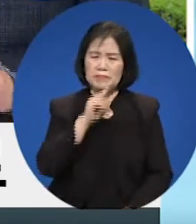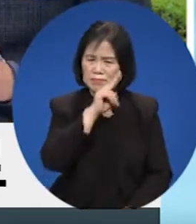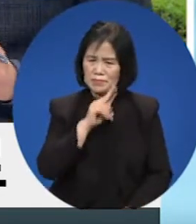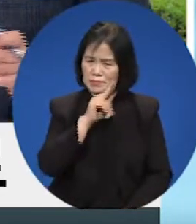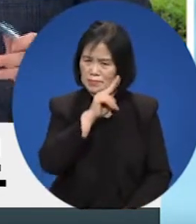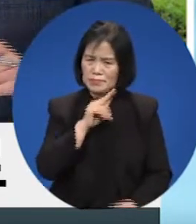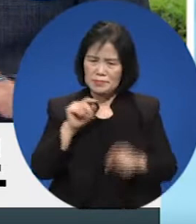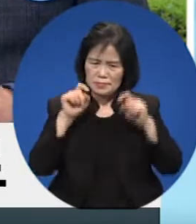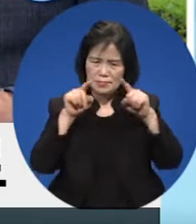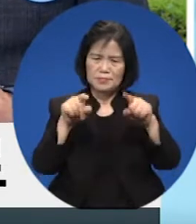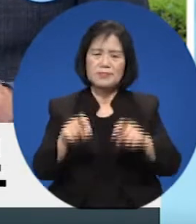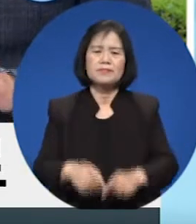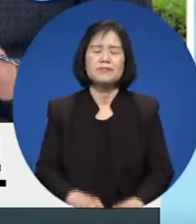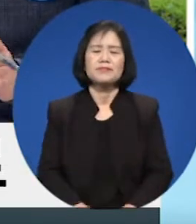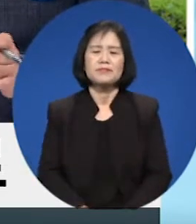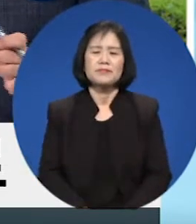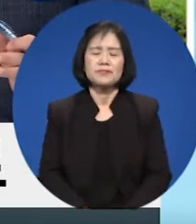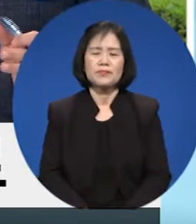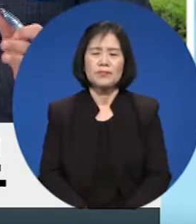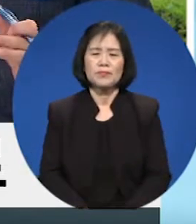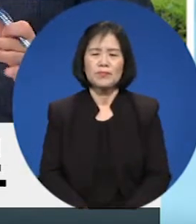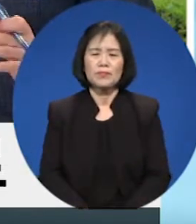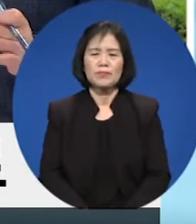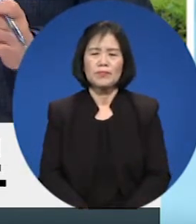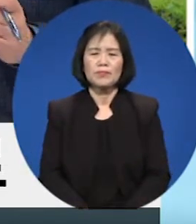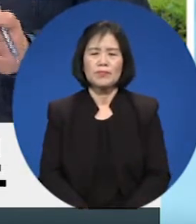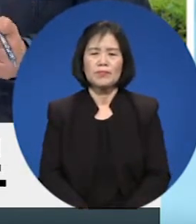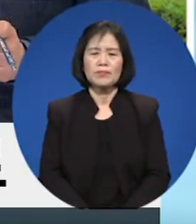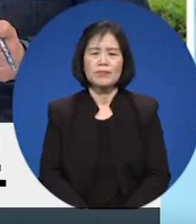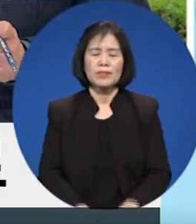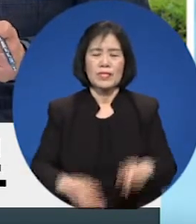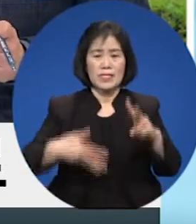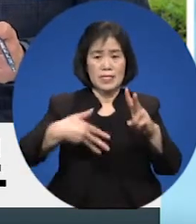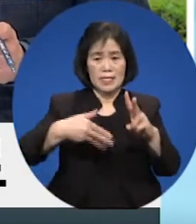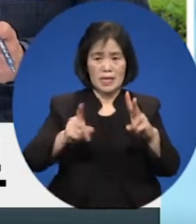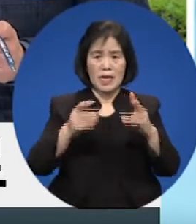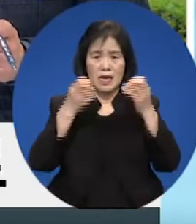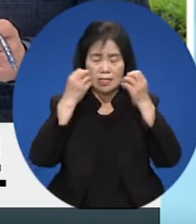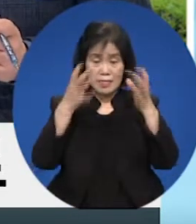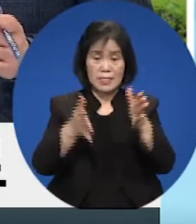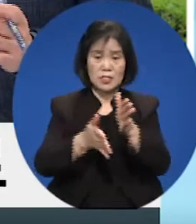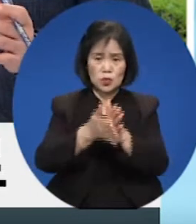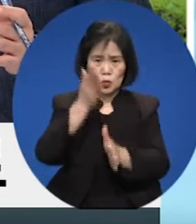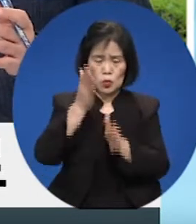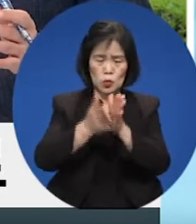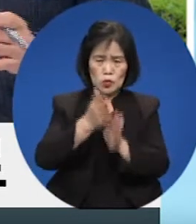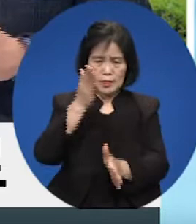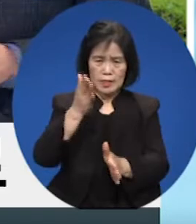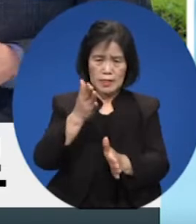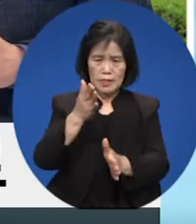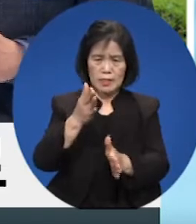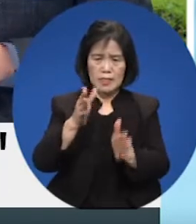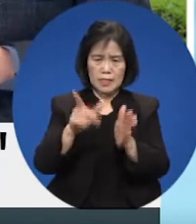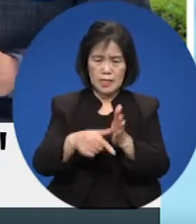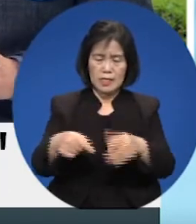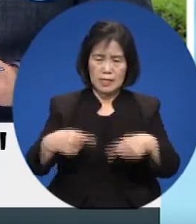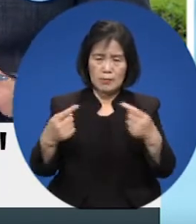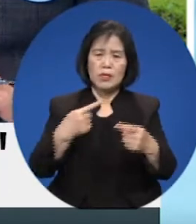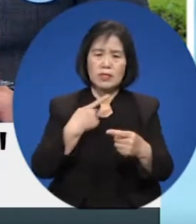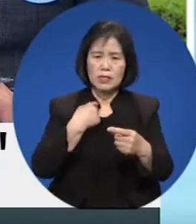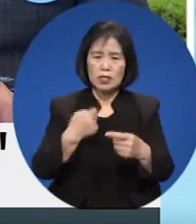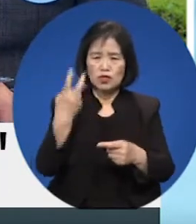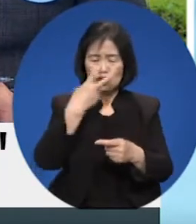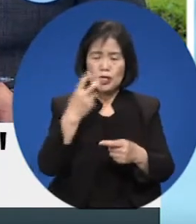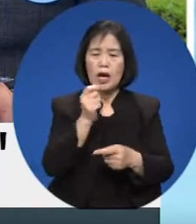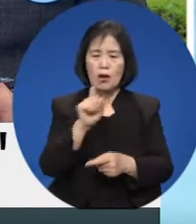제가 뭐 우연히 그 2차 신도시 할 때에 에 참여했던 따 수사관